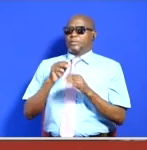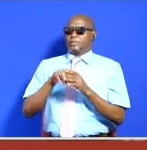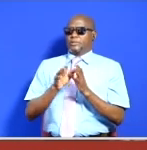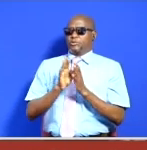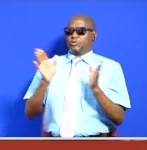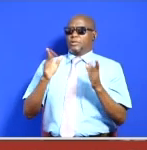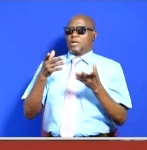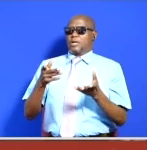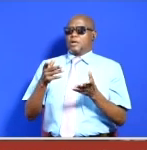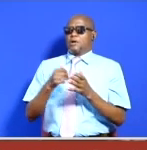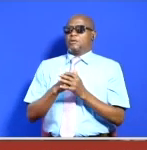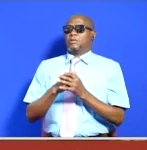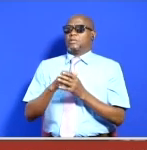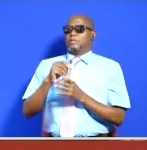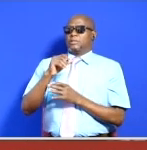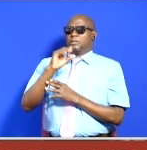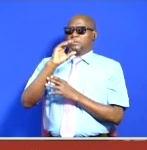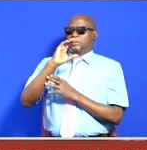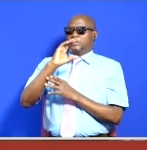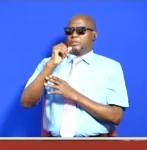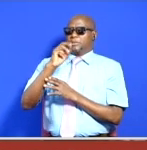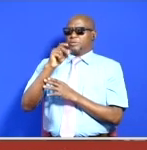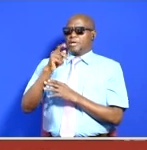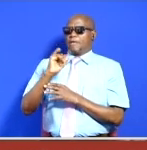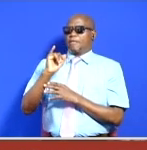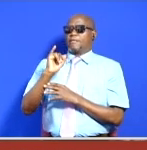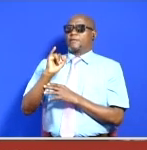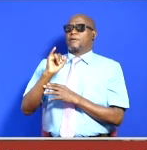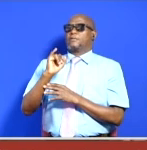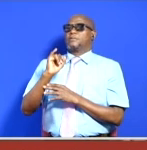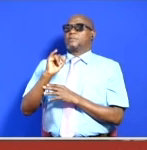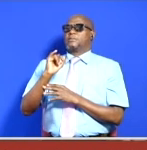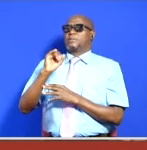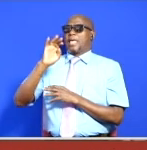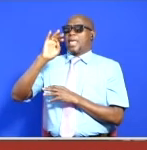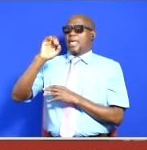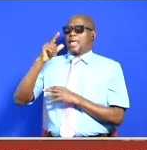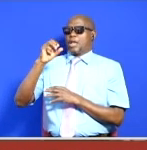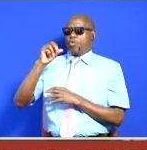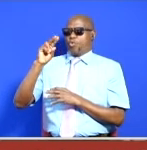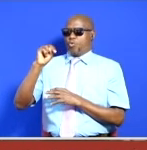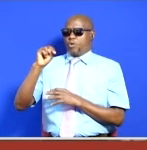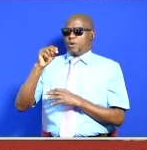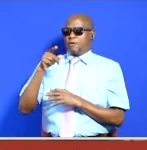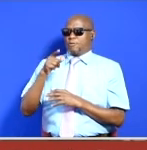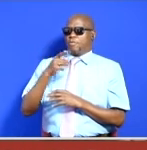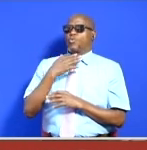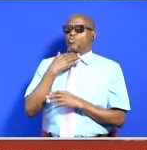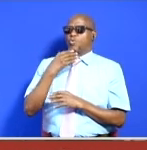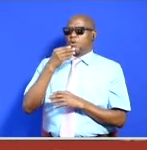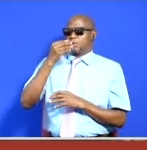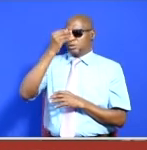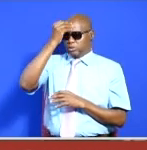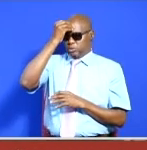Mkurugenzi wa elimu kaunti ndogo ya Cheptais na wabunge la Mlima Elgon Daktari Eric Were amewataka wazazi kutumia njia